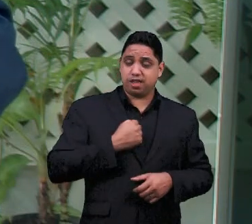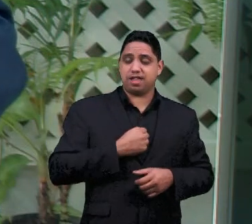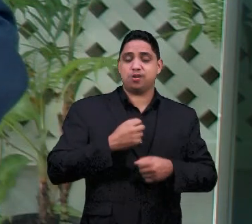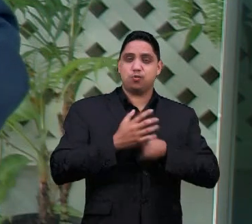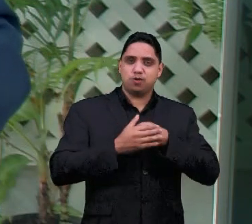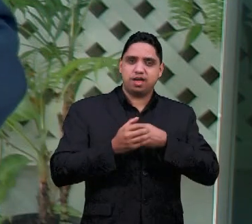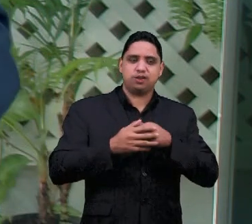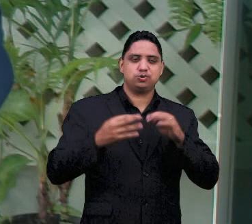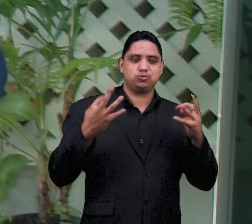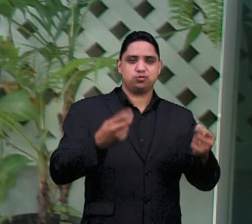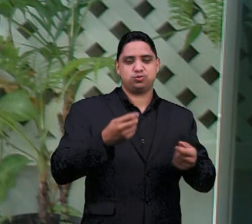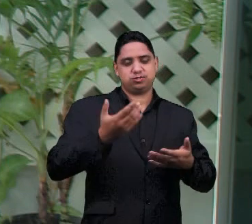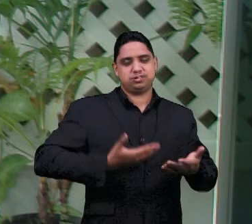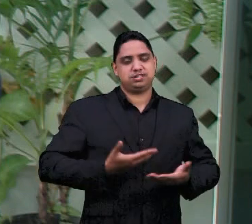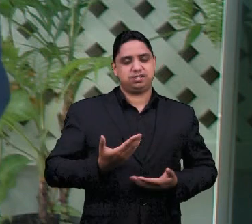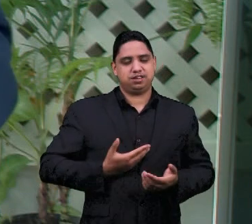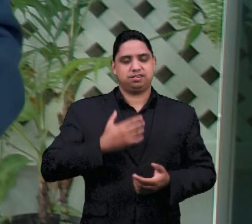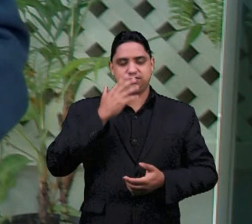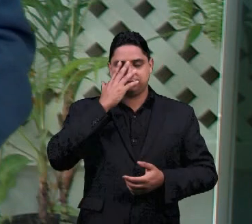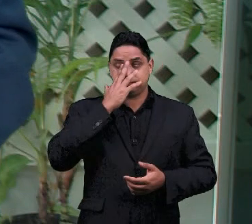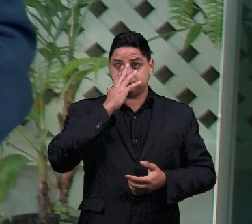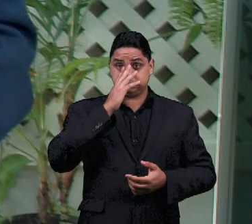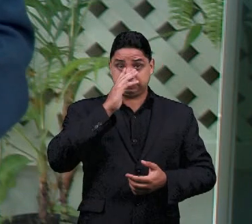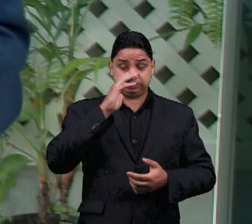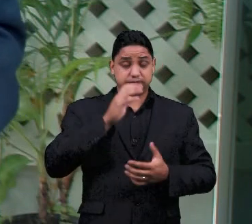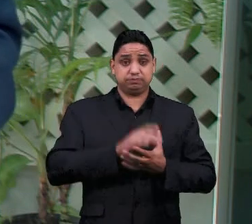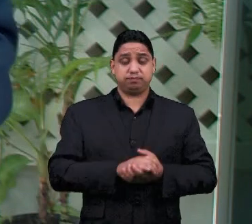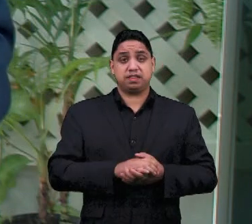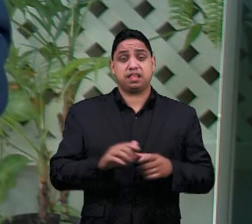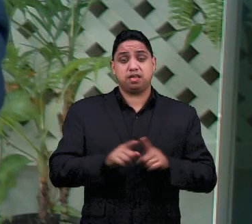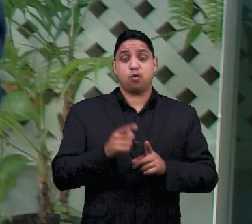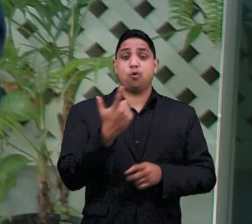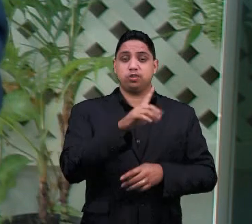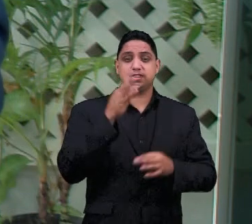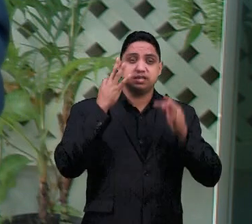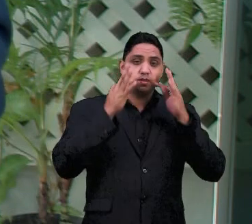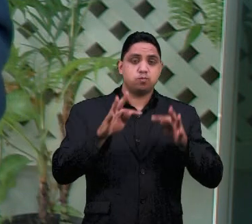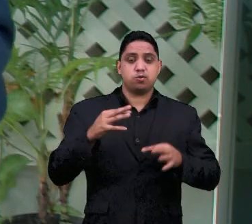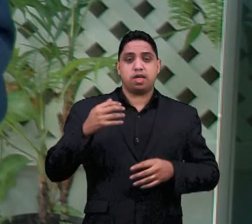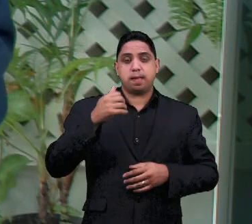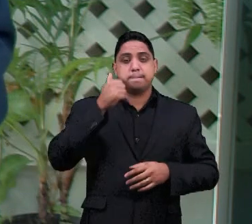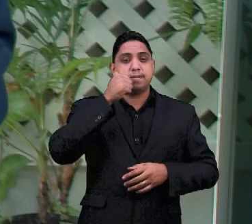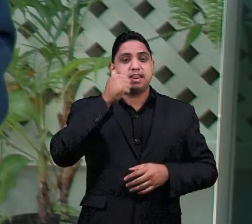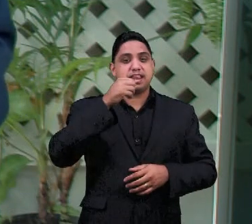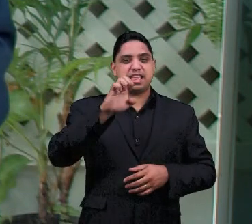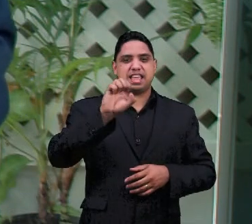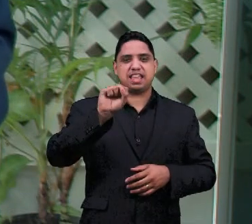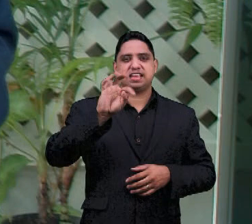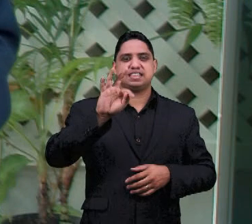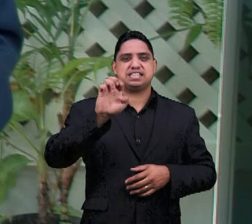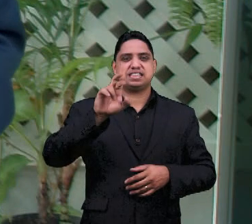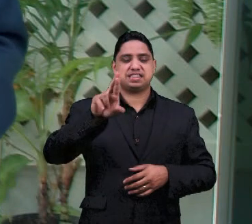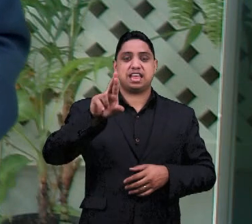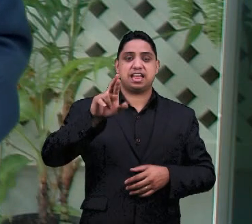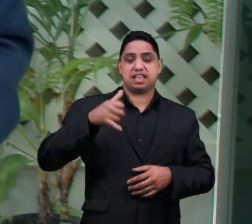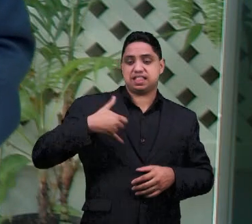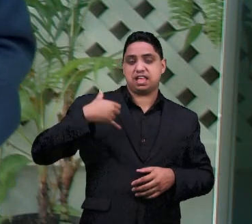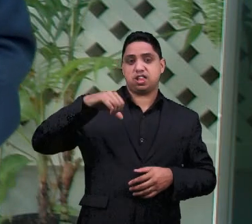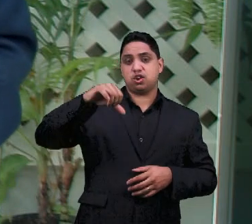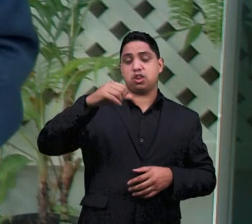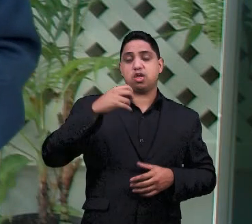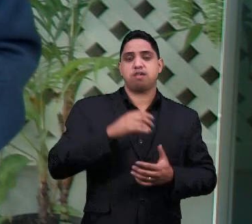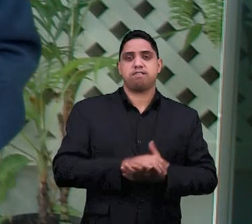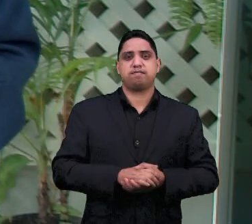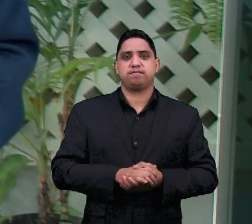de salutations. Nous remercions le soin de nos frères et sœurs et l'attention de nos frères et sœurs. Je